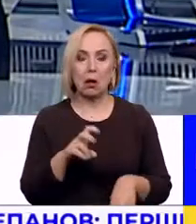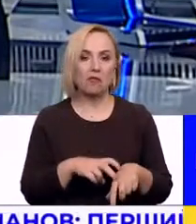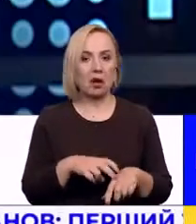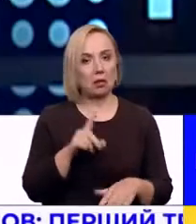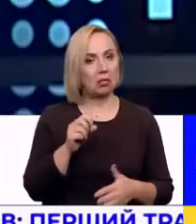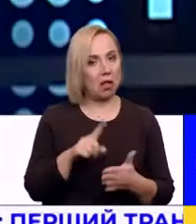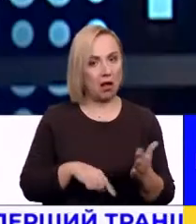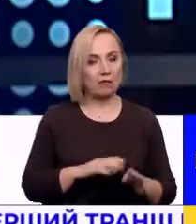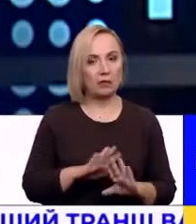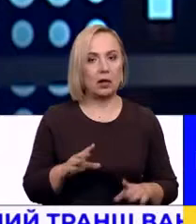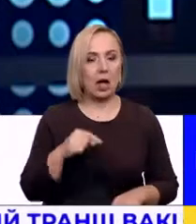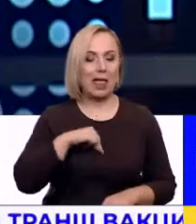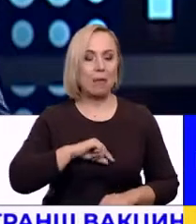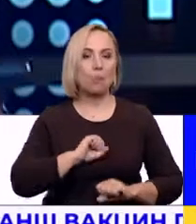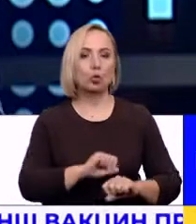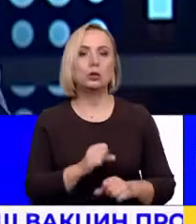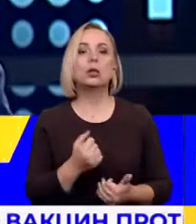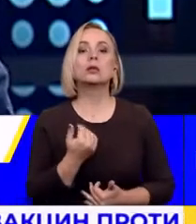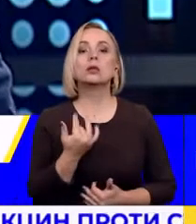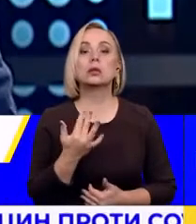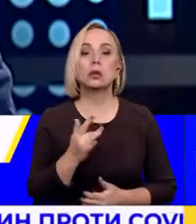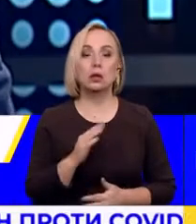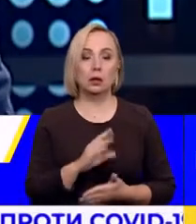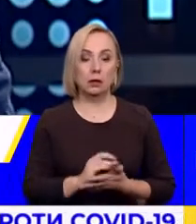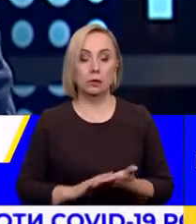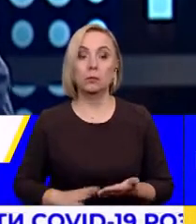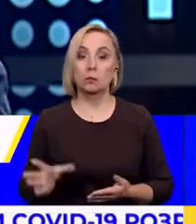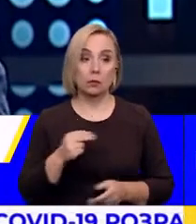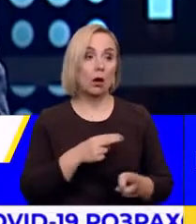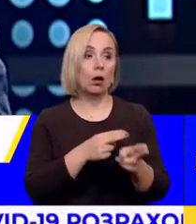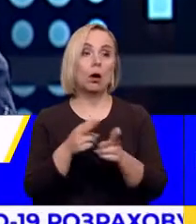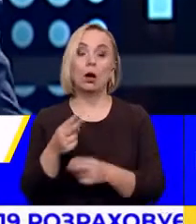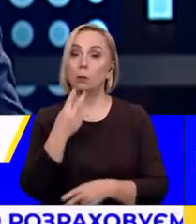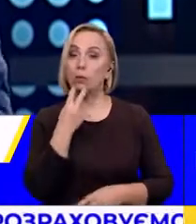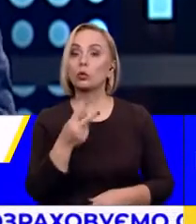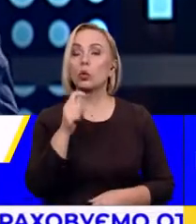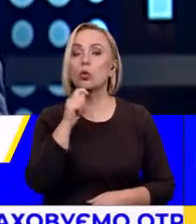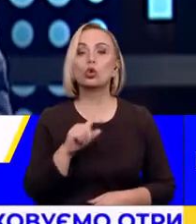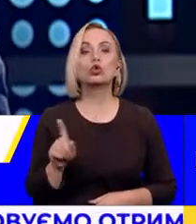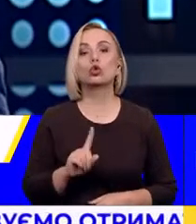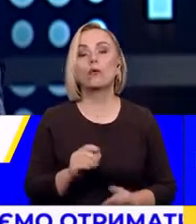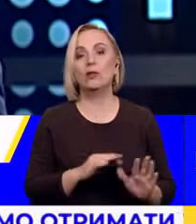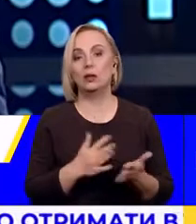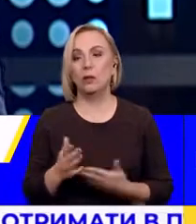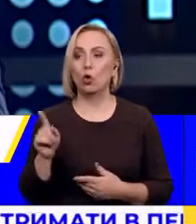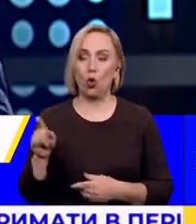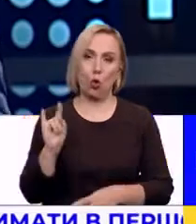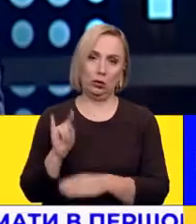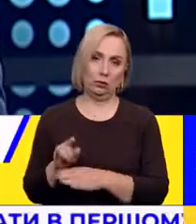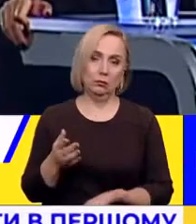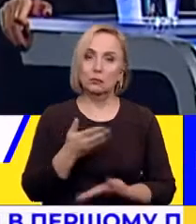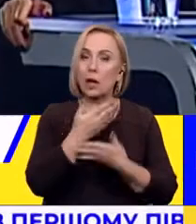чи скільки імунітет тримається. Хай поїде і подивиться всією Україною, що відбувається. Його дезінформують, тому